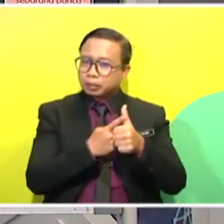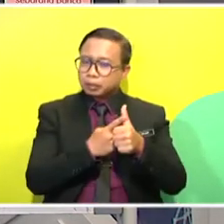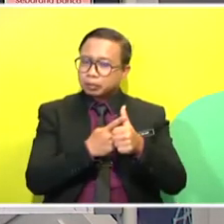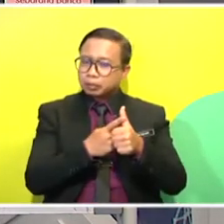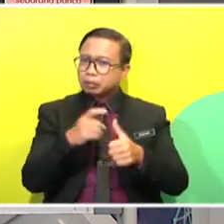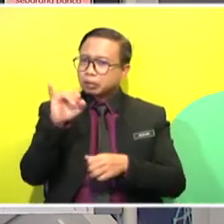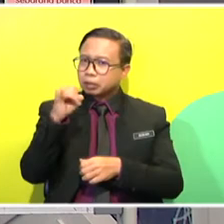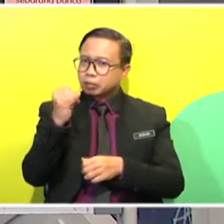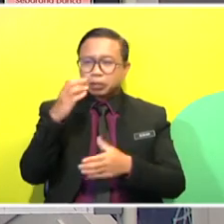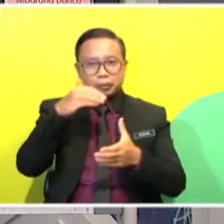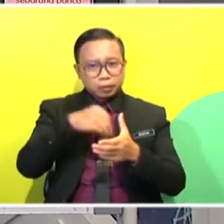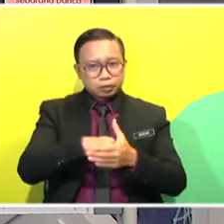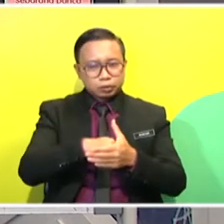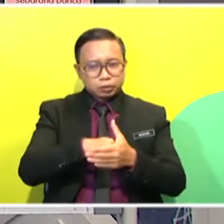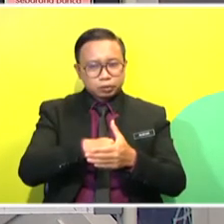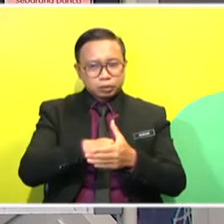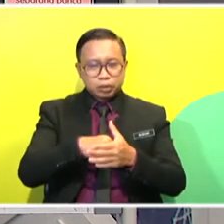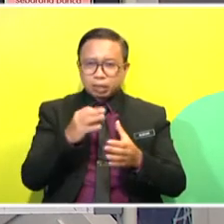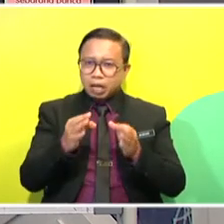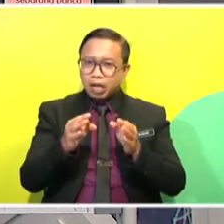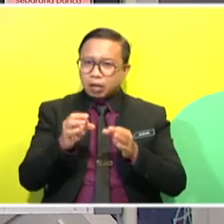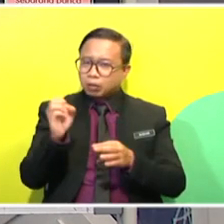tanpa kebenaran. Yang kedua,